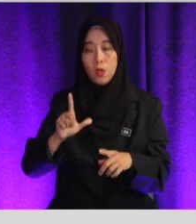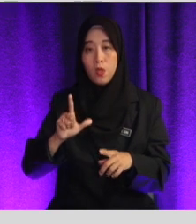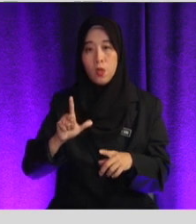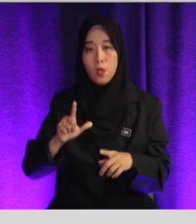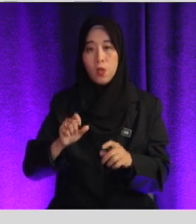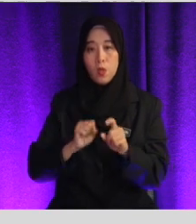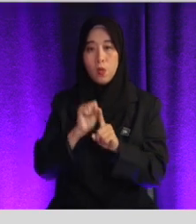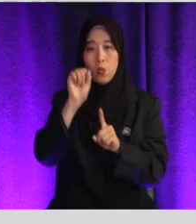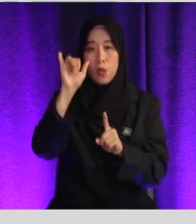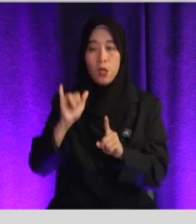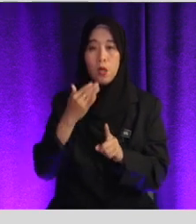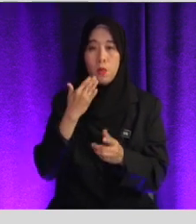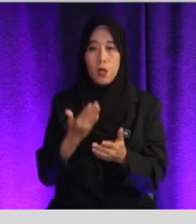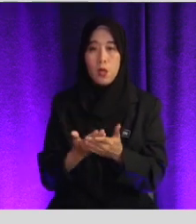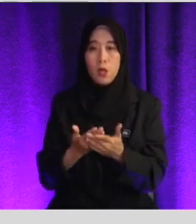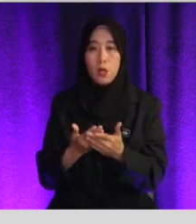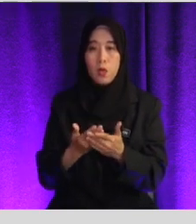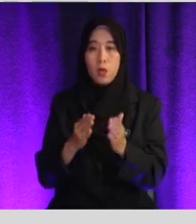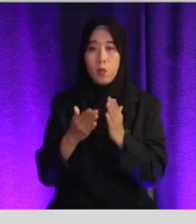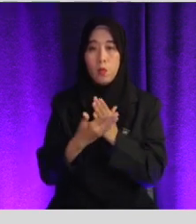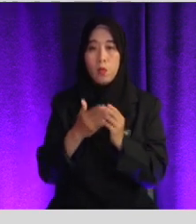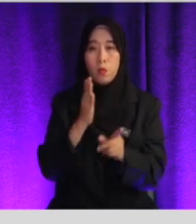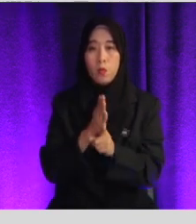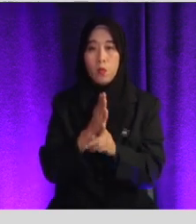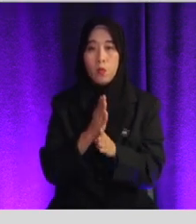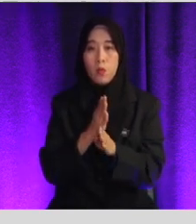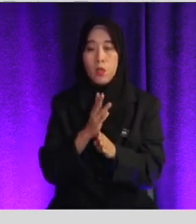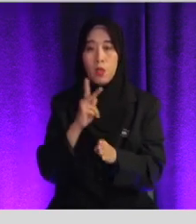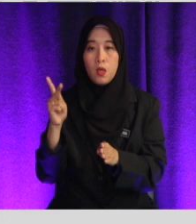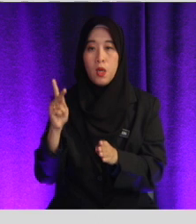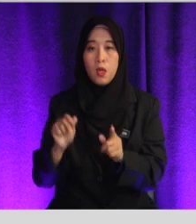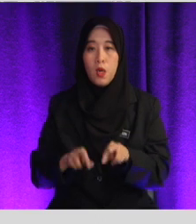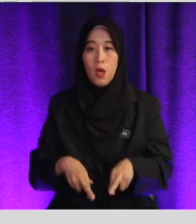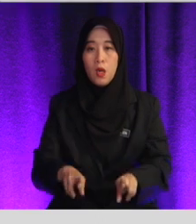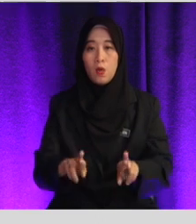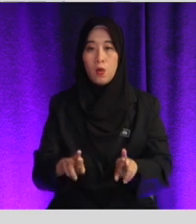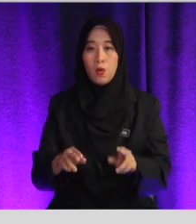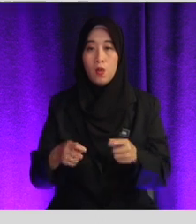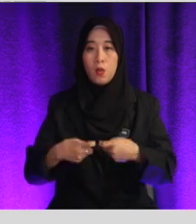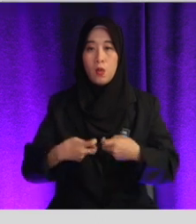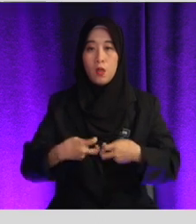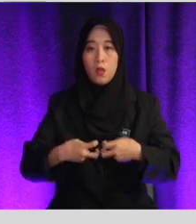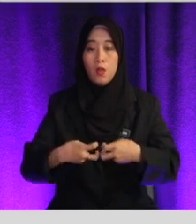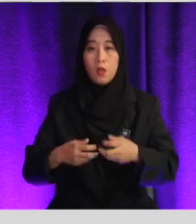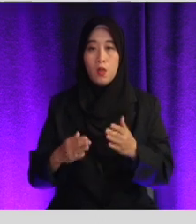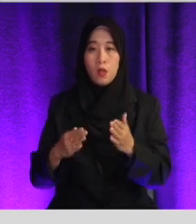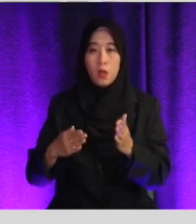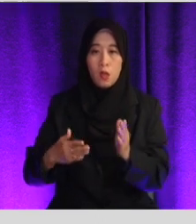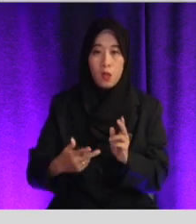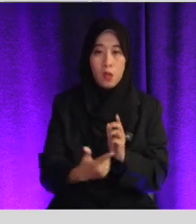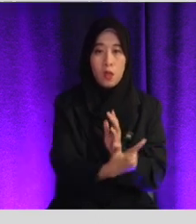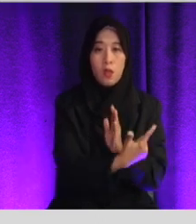akan membenarkan arus elektrik lalu. Jadi nilai yang sepatutnya dapat adalah 0 ohm. Okey.